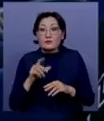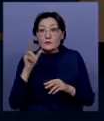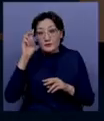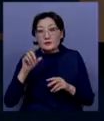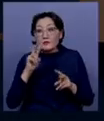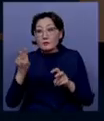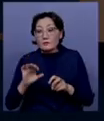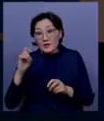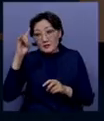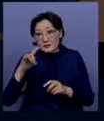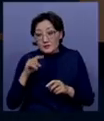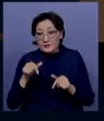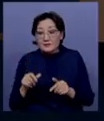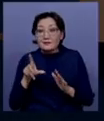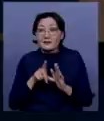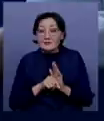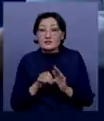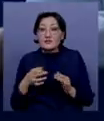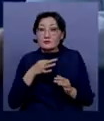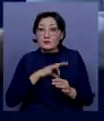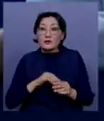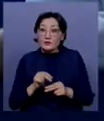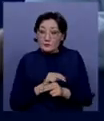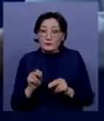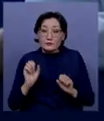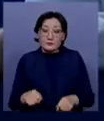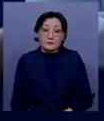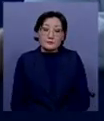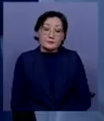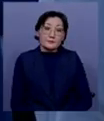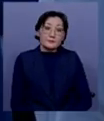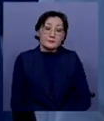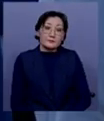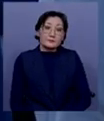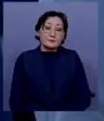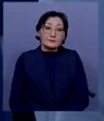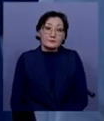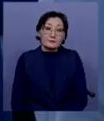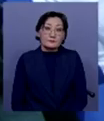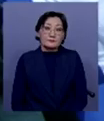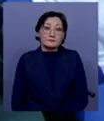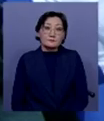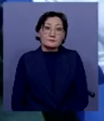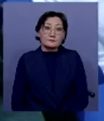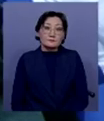сабылмай, Қазақстаннан да арзан әрі тиімді ем алмақ. Лағат Арғынұлы, Валерий Таубалдиев, Алматы телеарнасы.